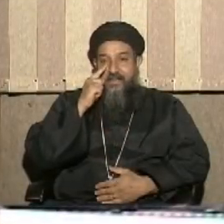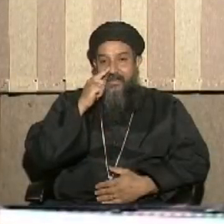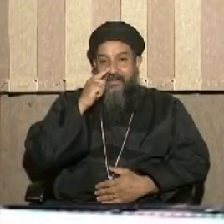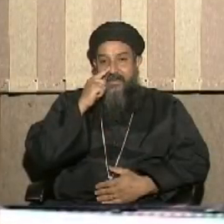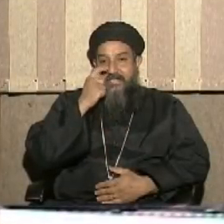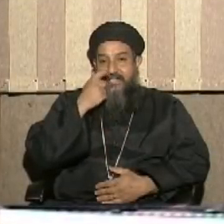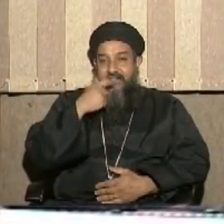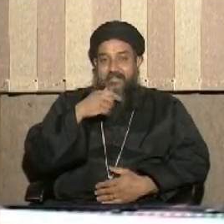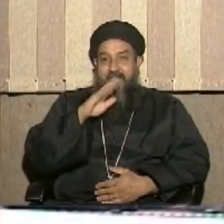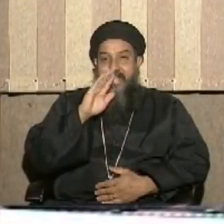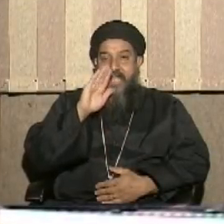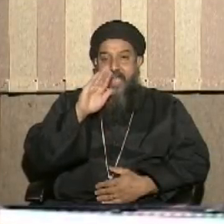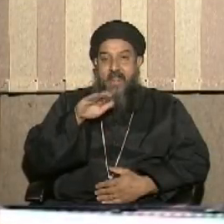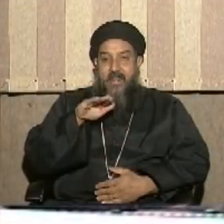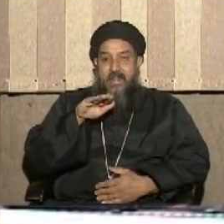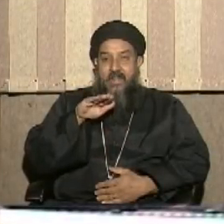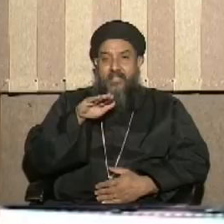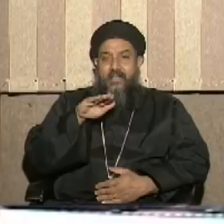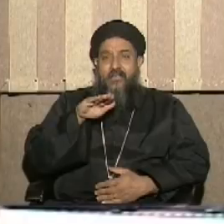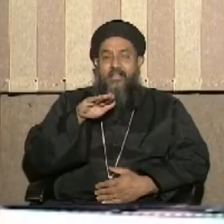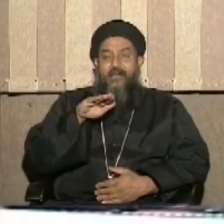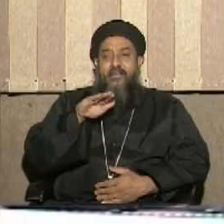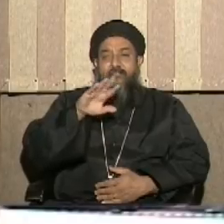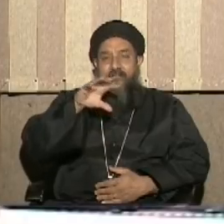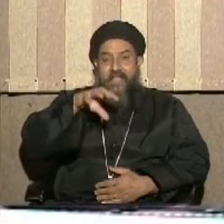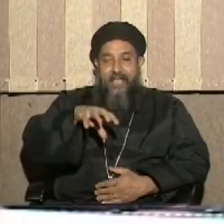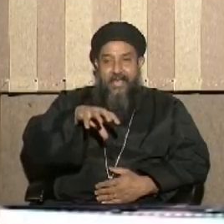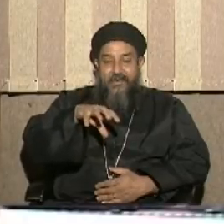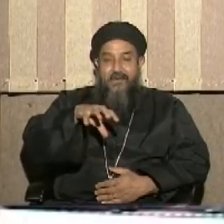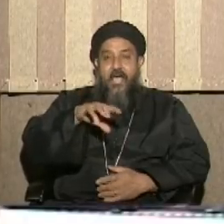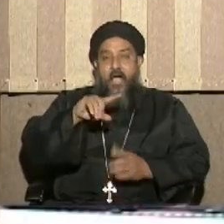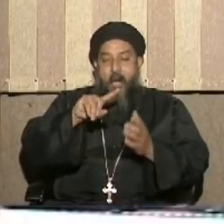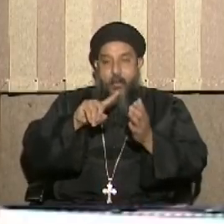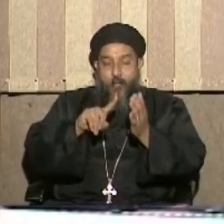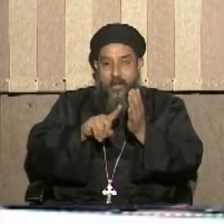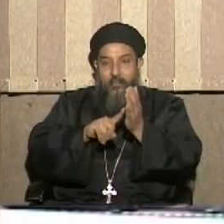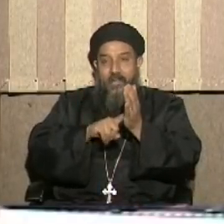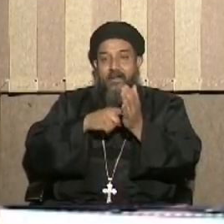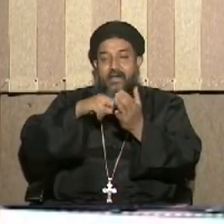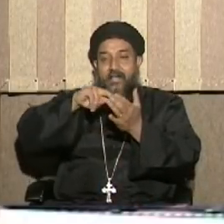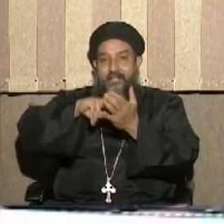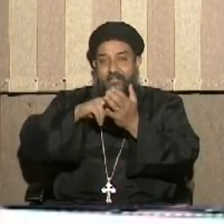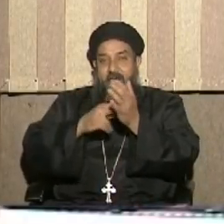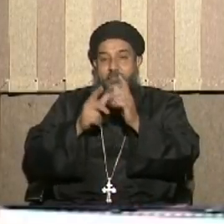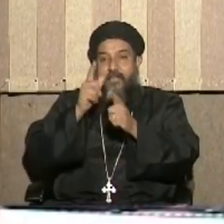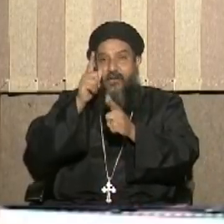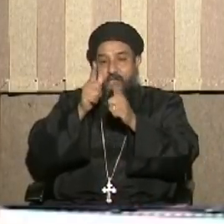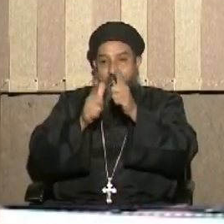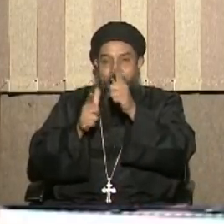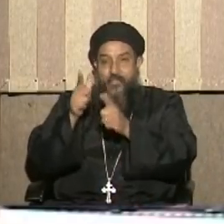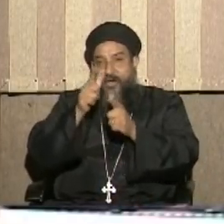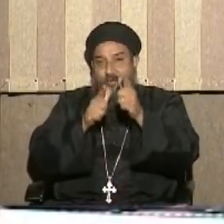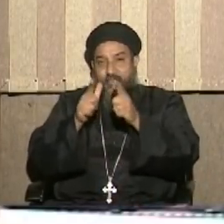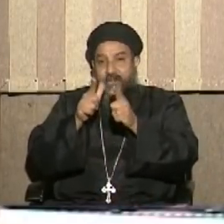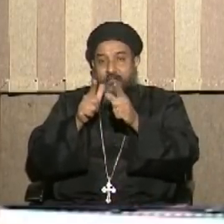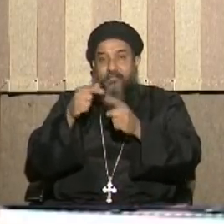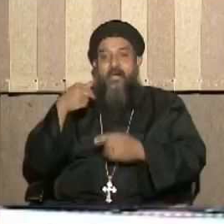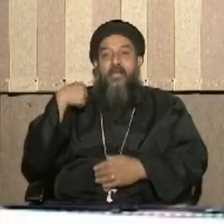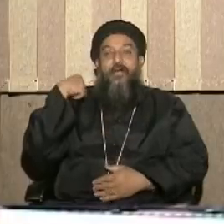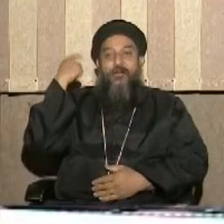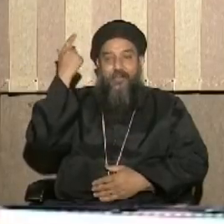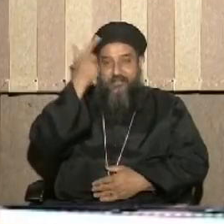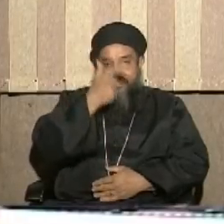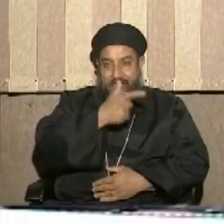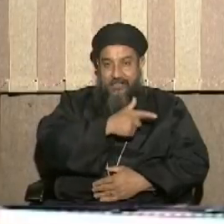أسقفية سيدني وتوابعها أن تقدم أول إنتاج درامي لها فيلم